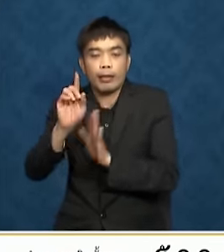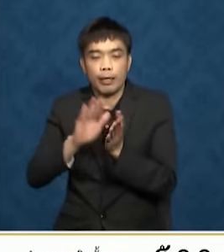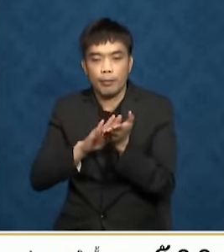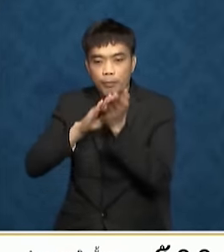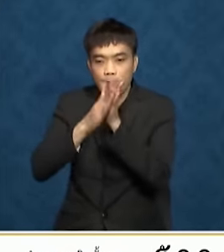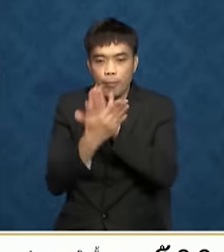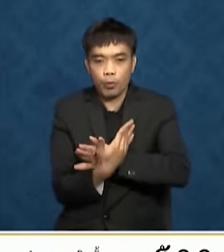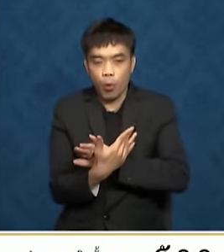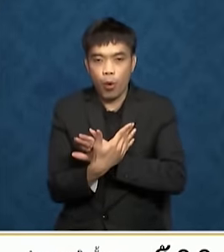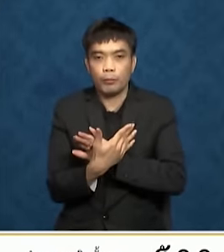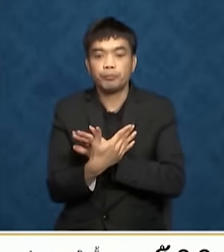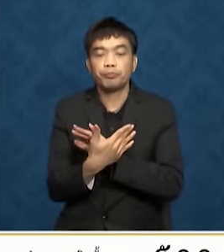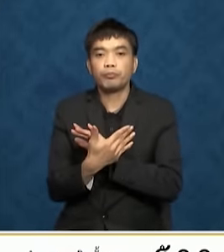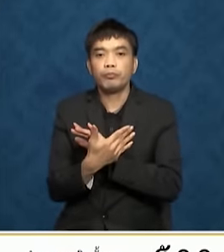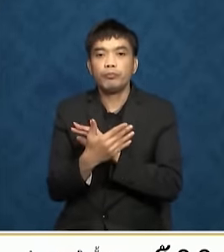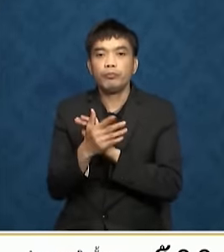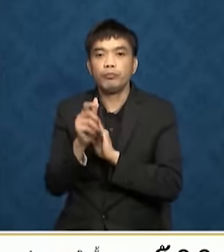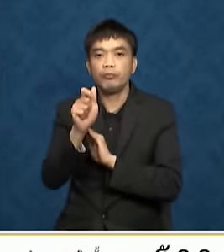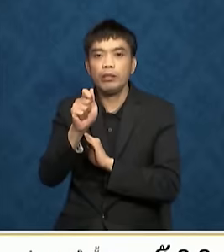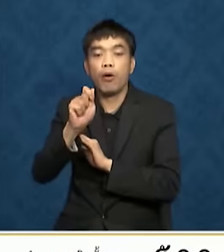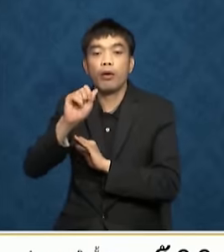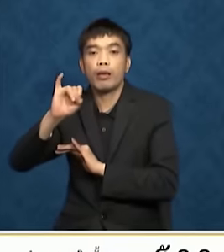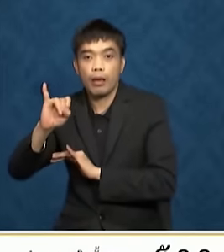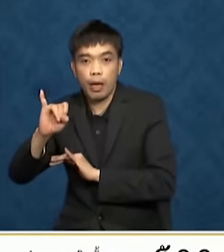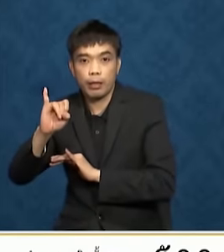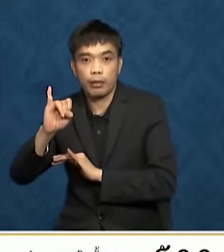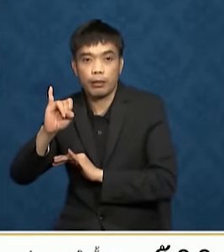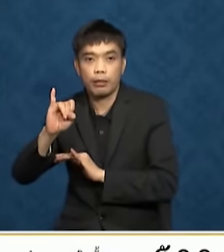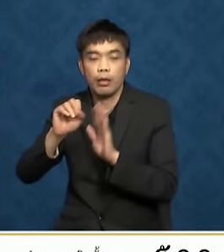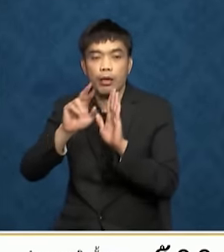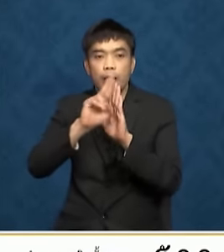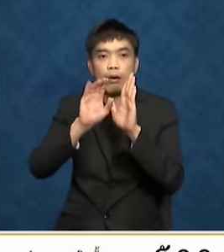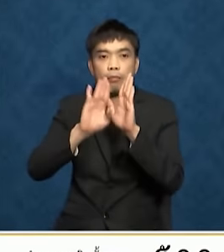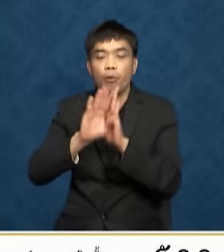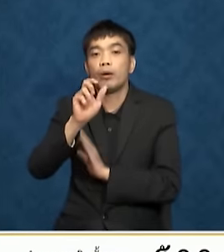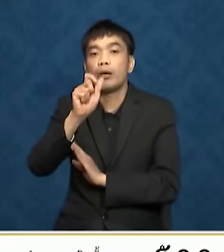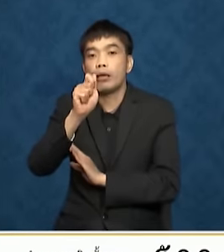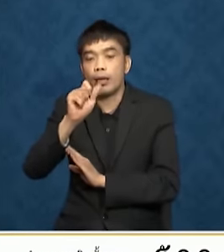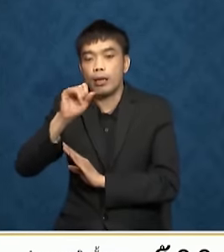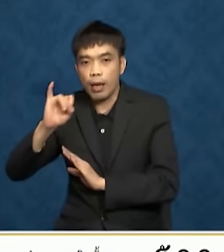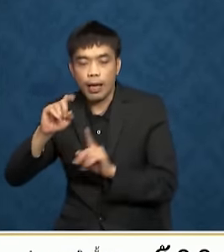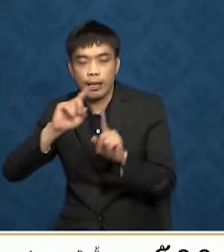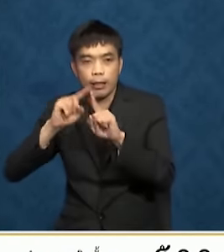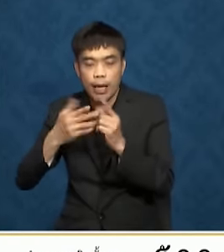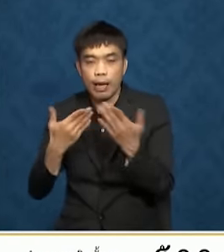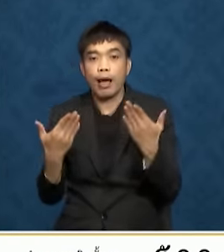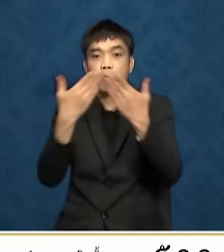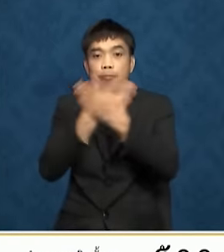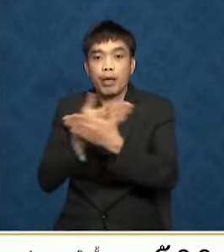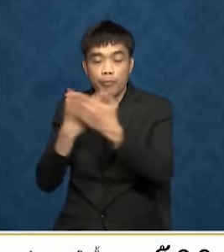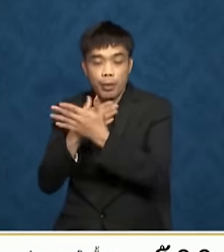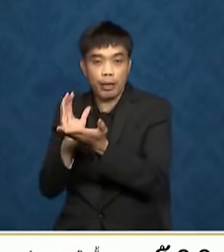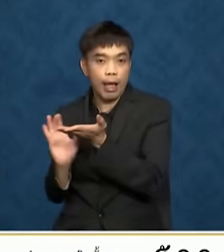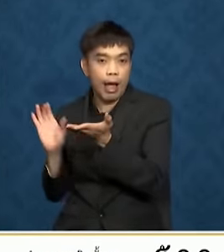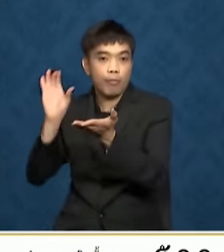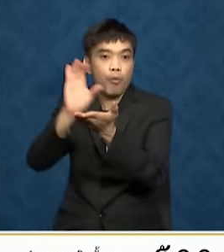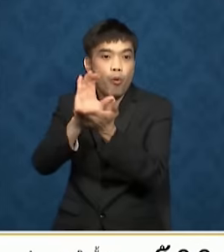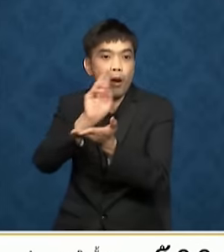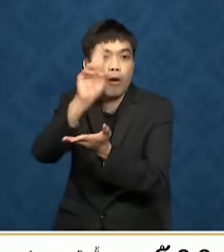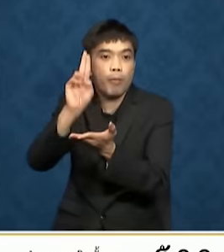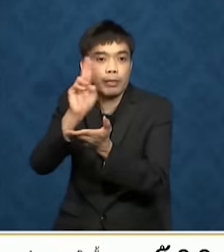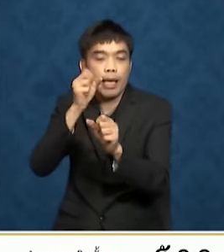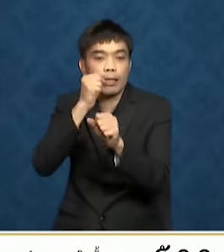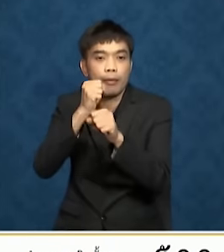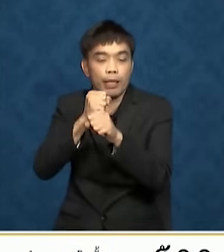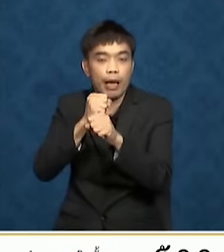รัฐมนตรีคลังของสิงคโปร์พูดเลยเรื่องเกี่ยวกับสู้กับ artificialintelligenceเขจะได้ใช้งบประมาณยังไงบ้างงบที่เกี่ยวข้องกับคำ